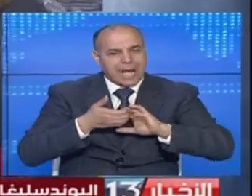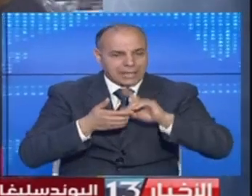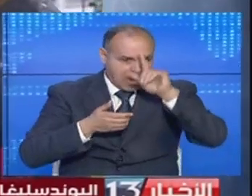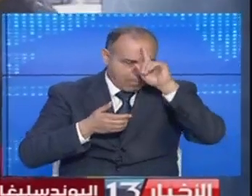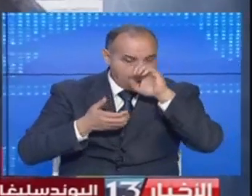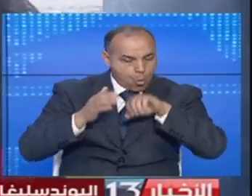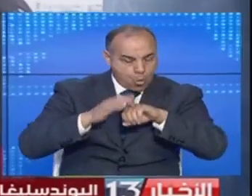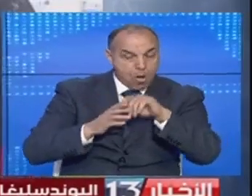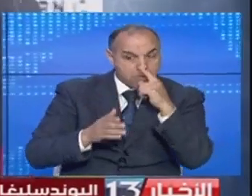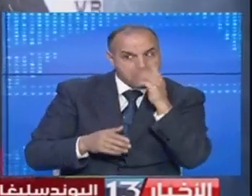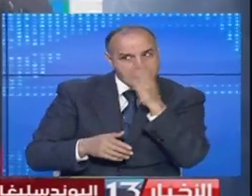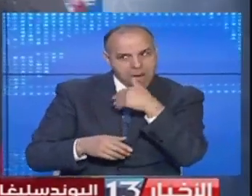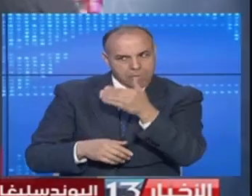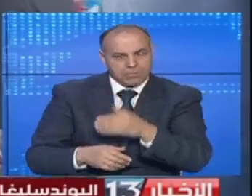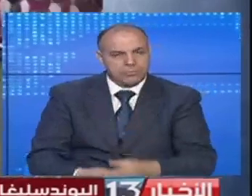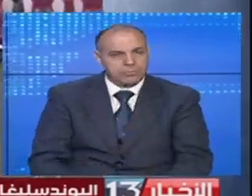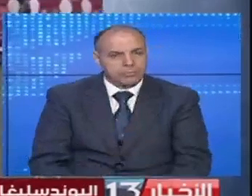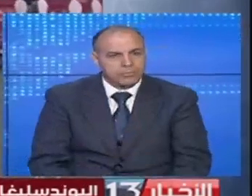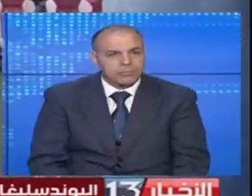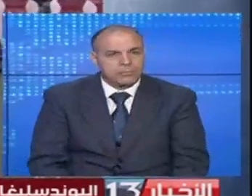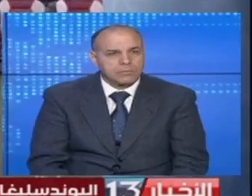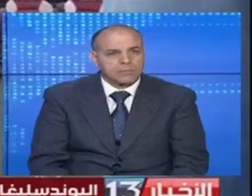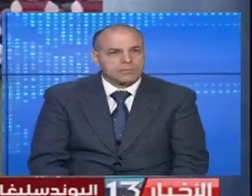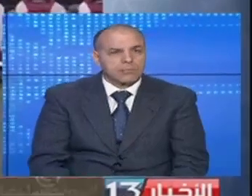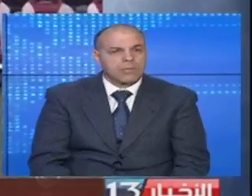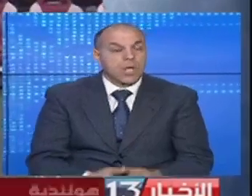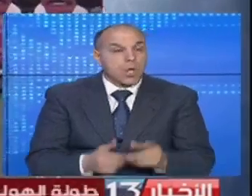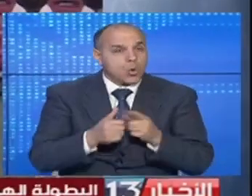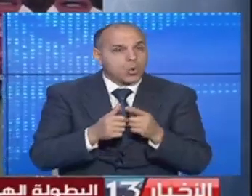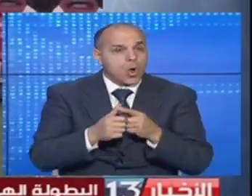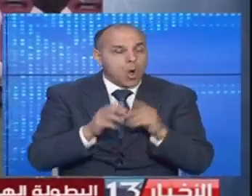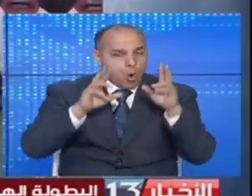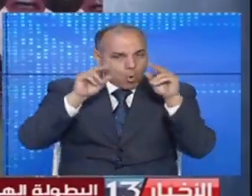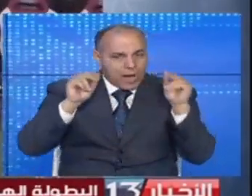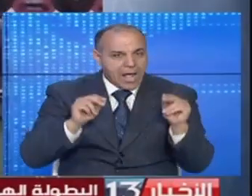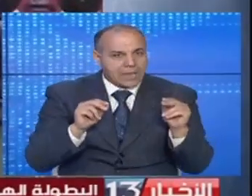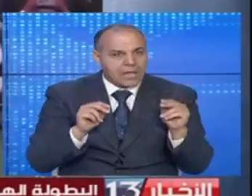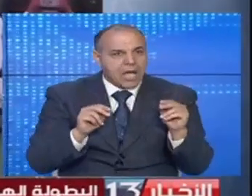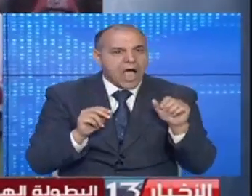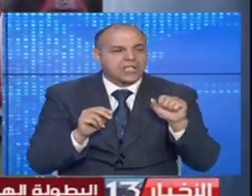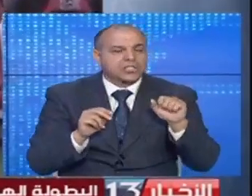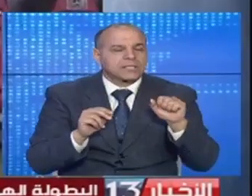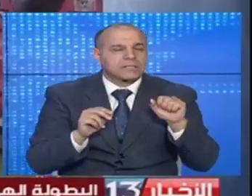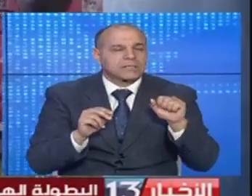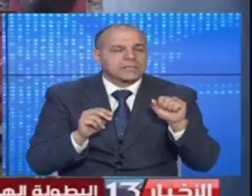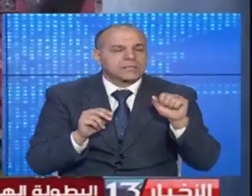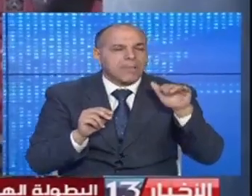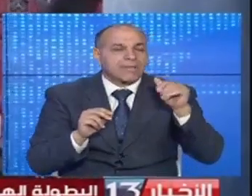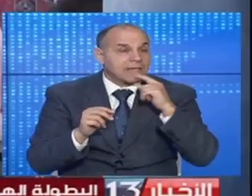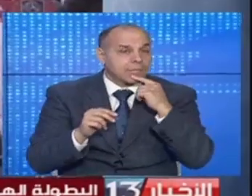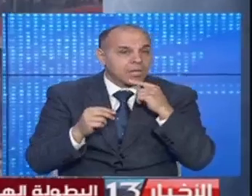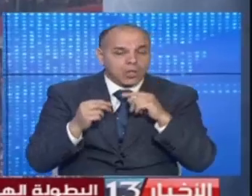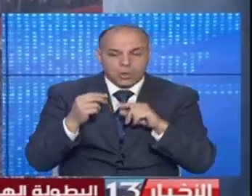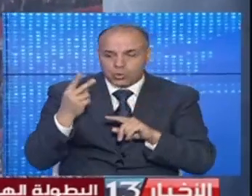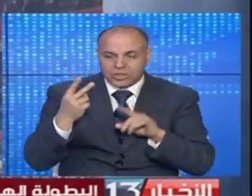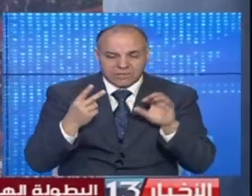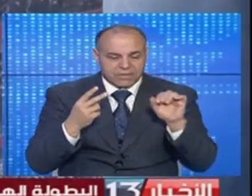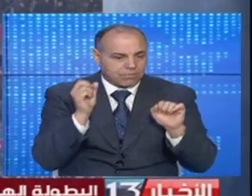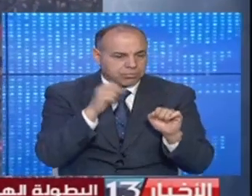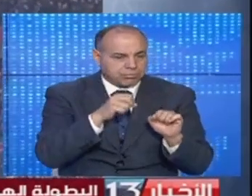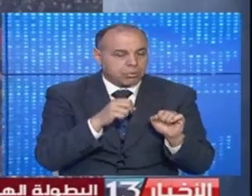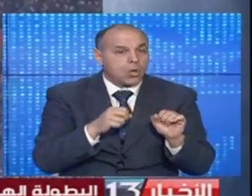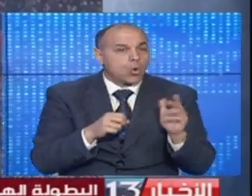لكره القدم وفتره الهولنديه انقاذ اياكس امستردام المتصدر الهزيمه بهدفين دون مقابل على